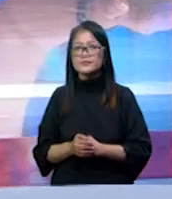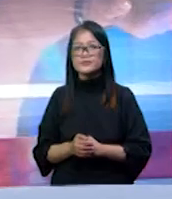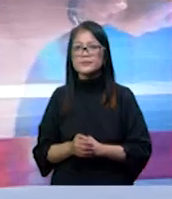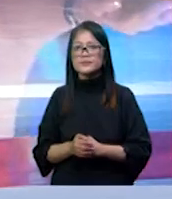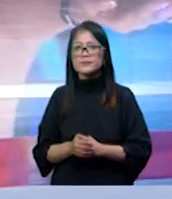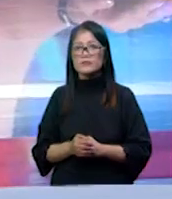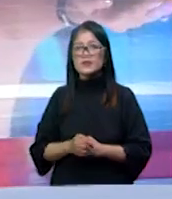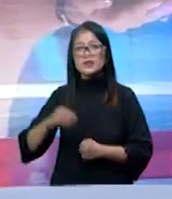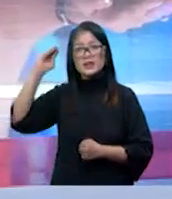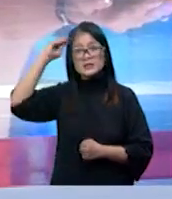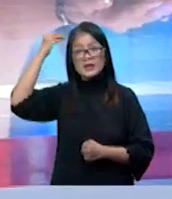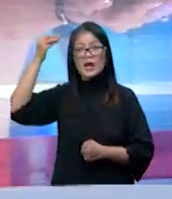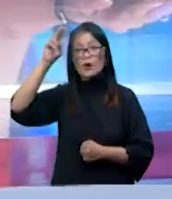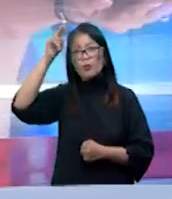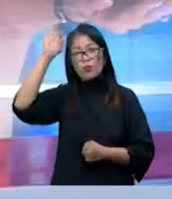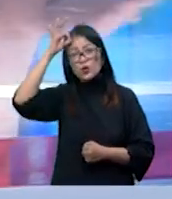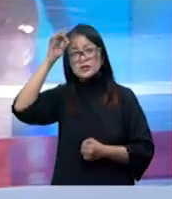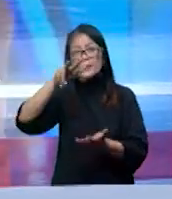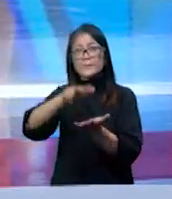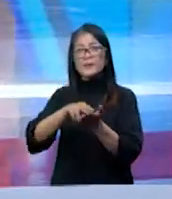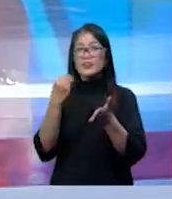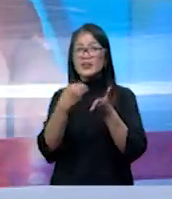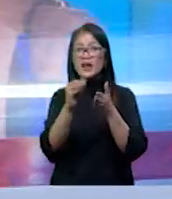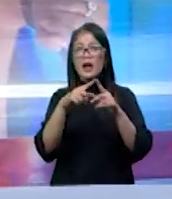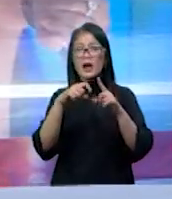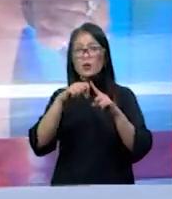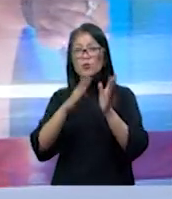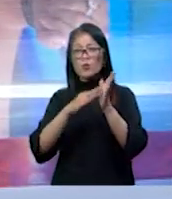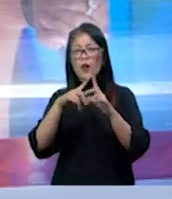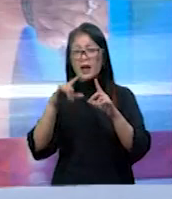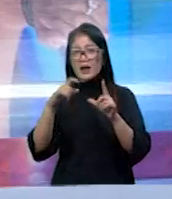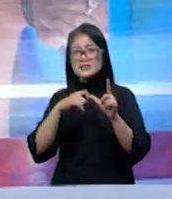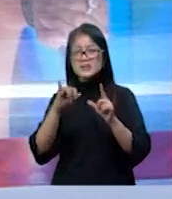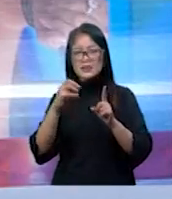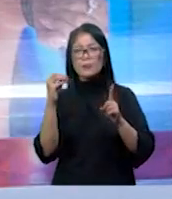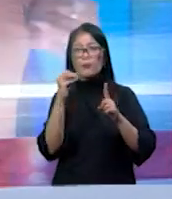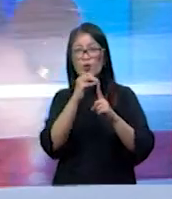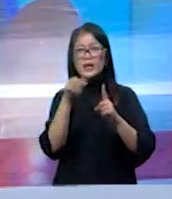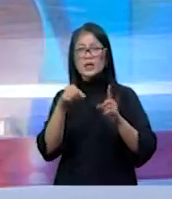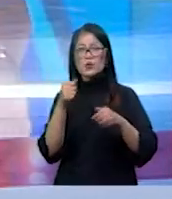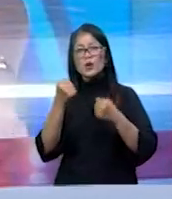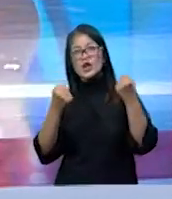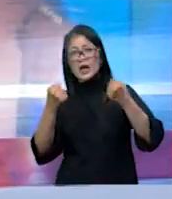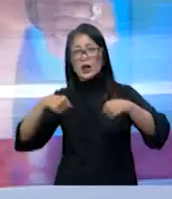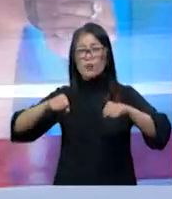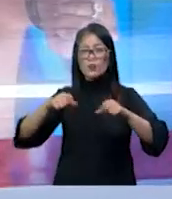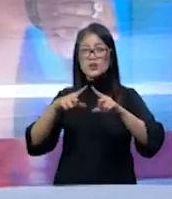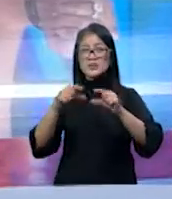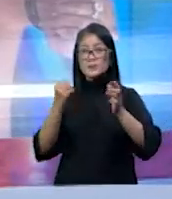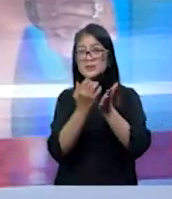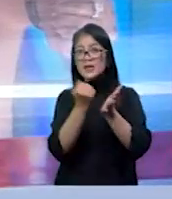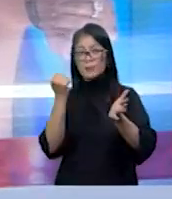Rencana polisi memberlakukan tilang akumulasi poin menuai pro kontra pengendara. Lantaran jika SIM dicabut, pengendara akan kesulitan untuk membuat